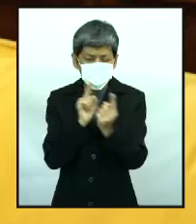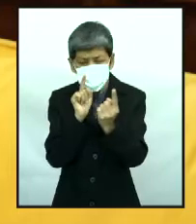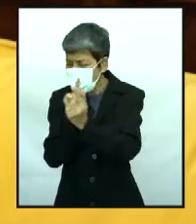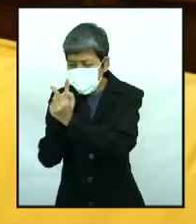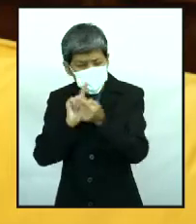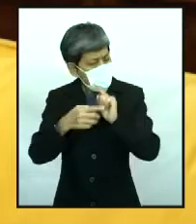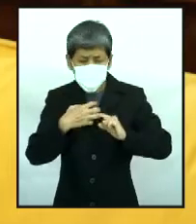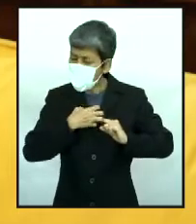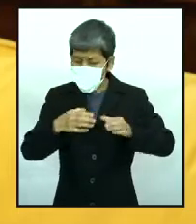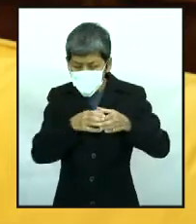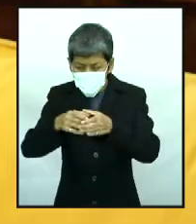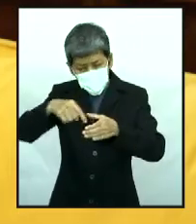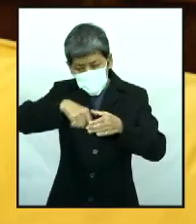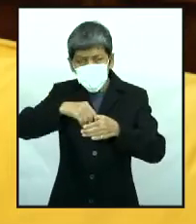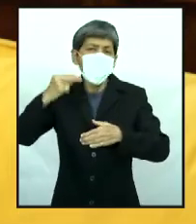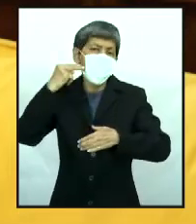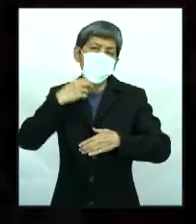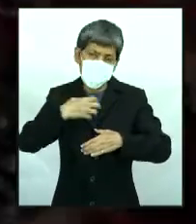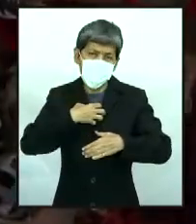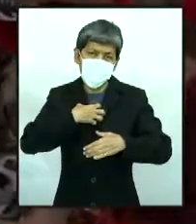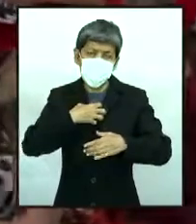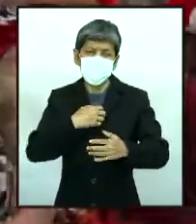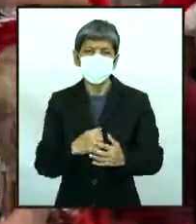มในกลุ่มของเขา